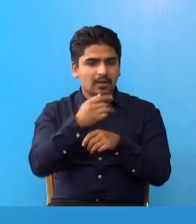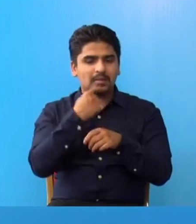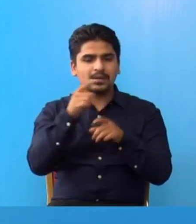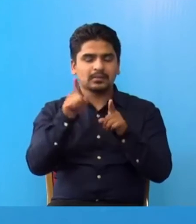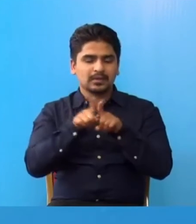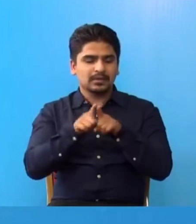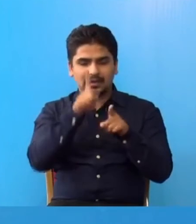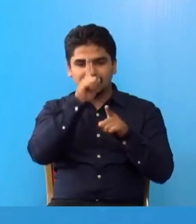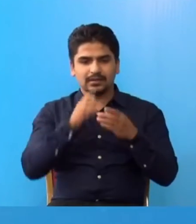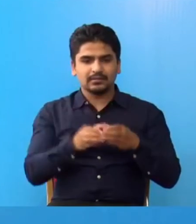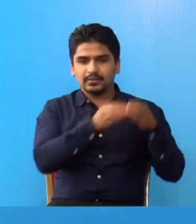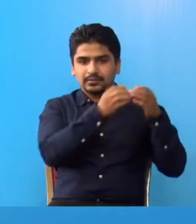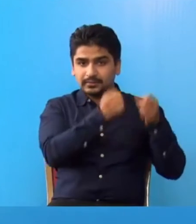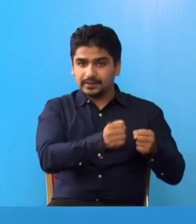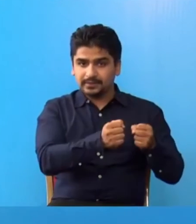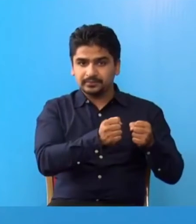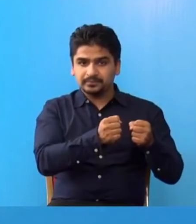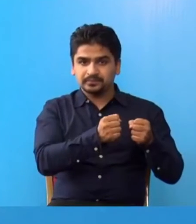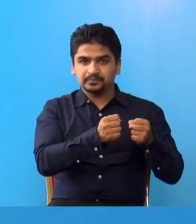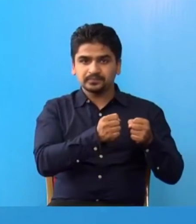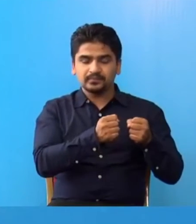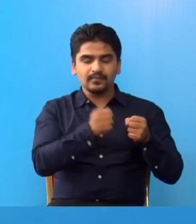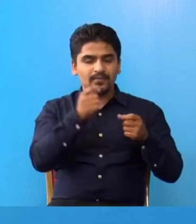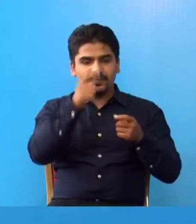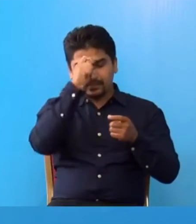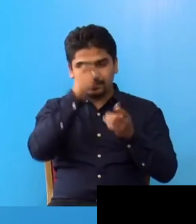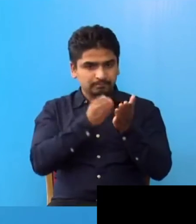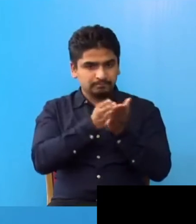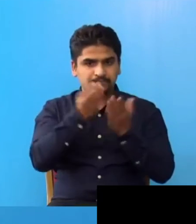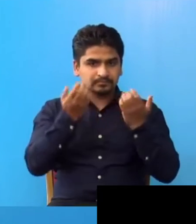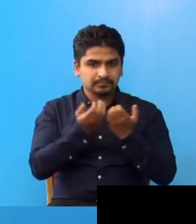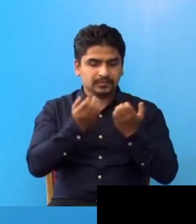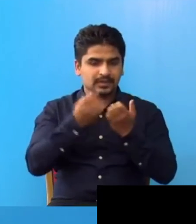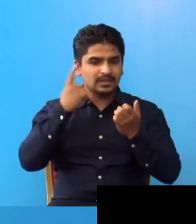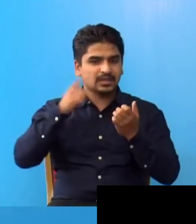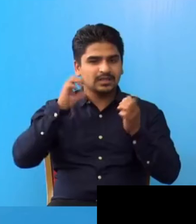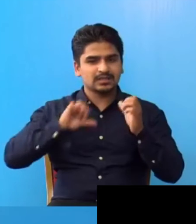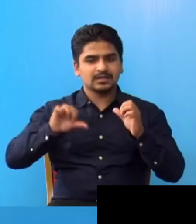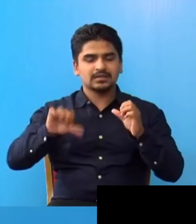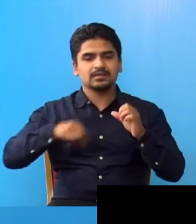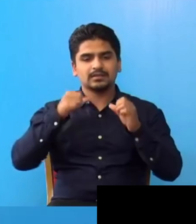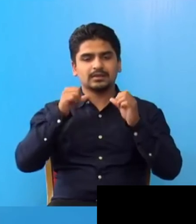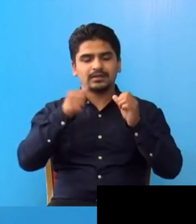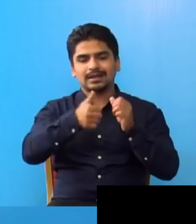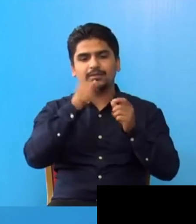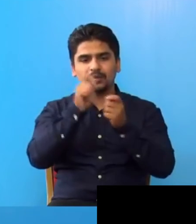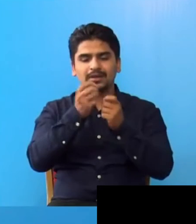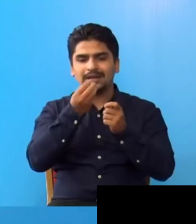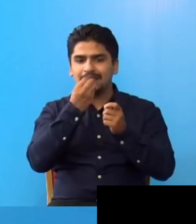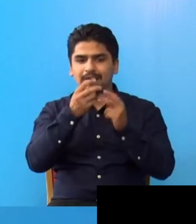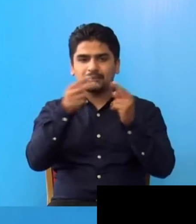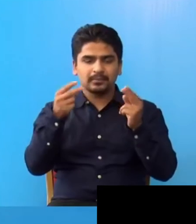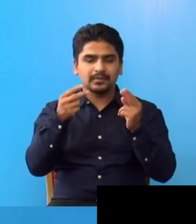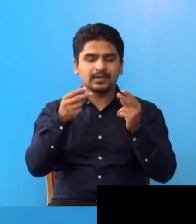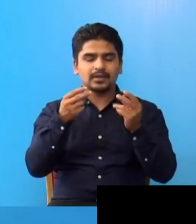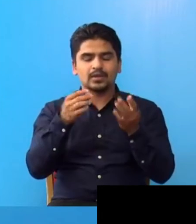प्रतिशन बनाओ, आमिले ग्वारंटाइन इसको इसको डिस्प्राइब करने, वहीनिक जीवन आपन लाए एक्दम शुचारू बनाओ, खानपिन को करा हरू,